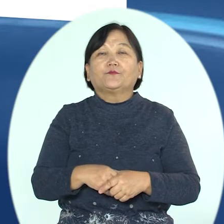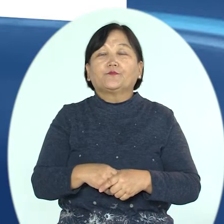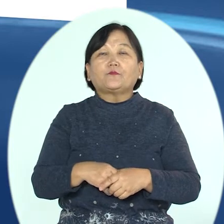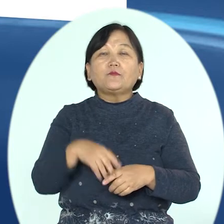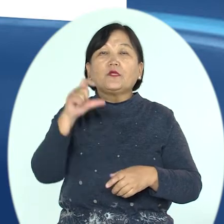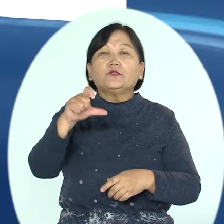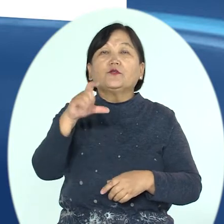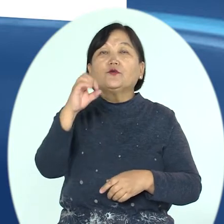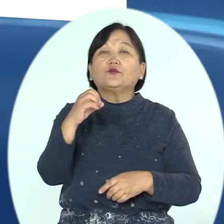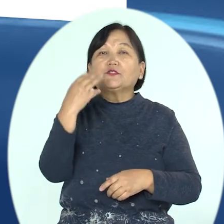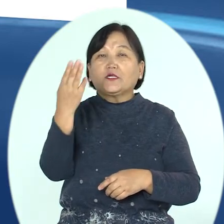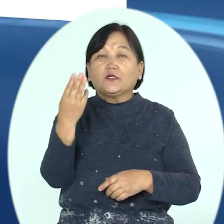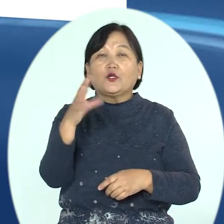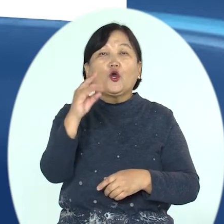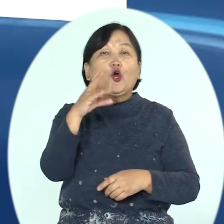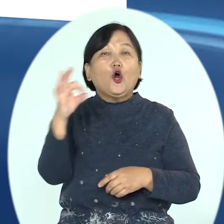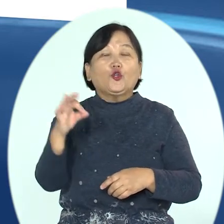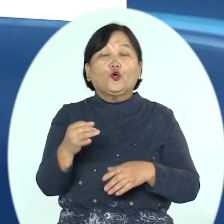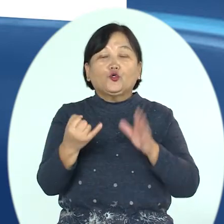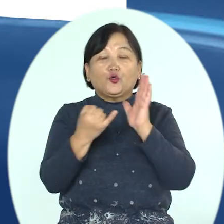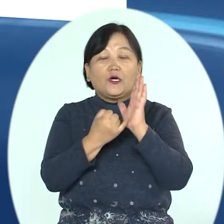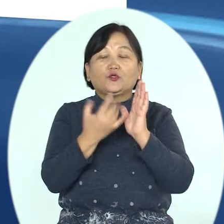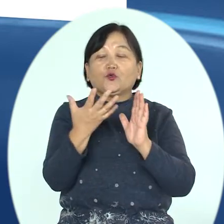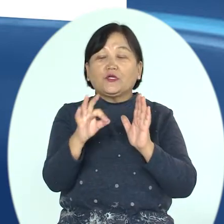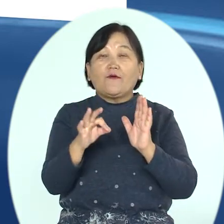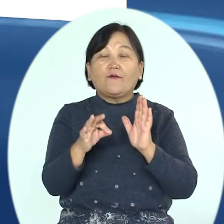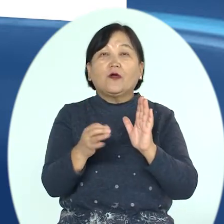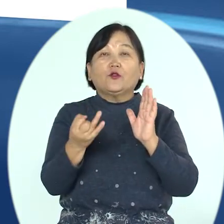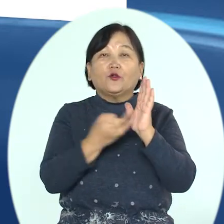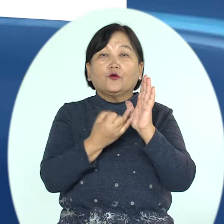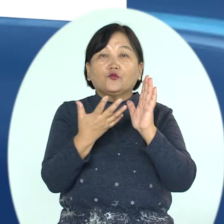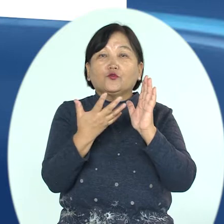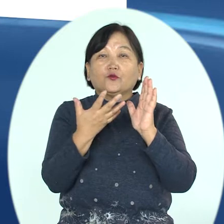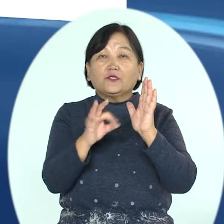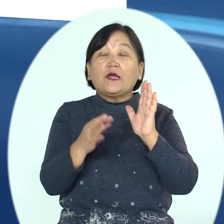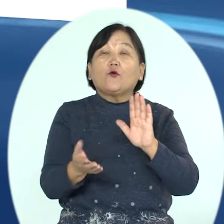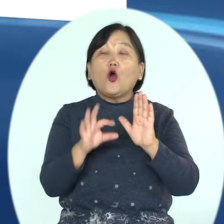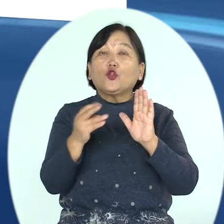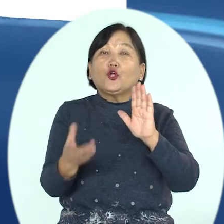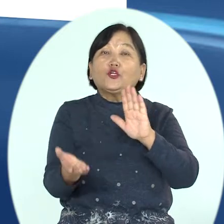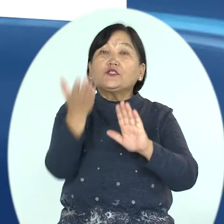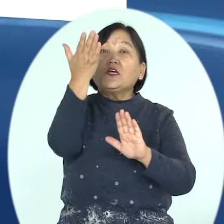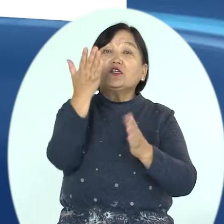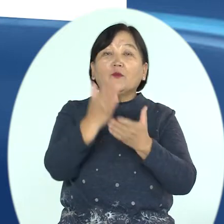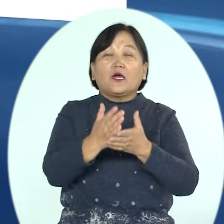нь элсдийн онооны оноо нь бол 650-аас 750 оноо авсан байх